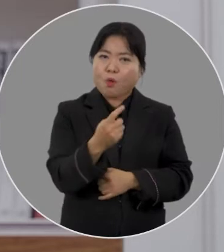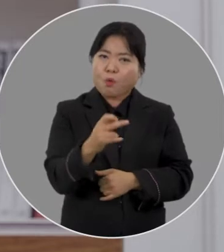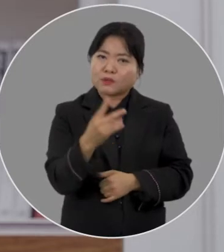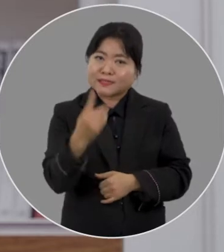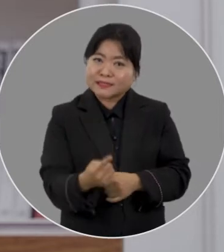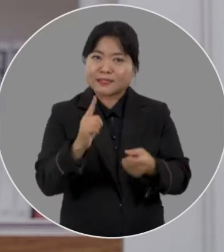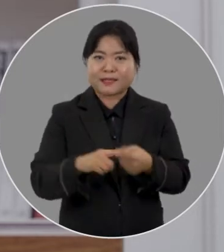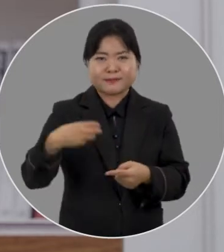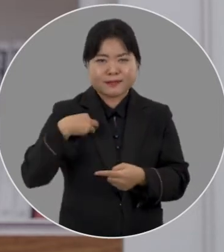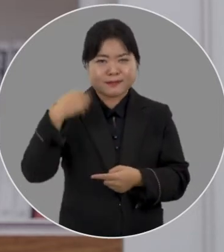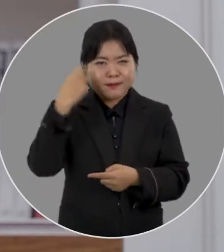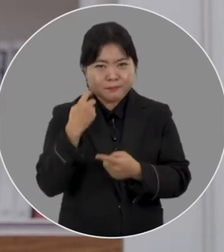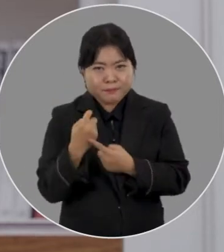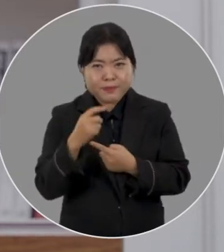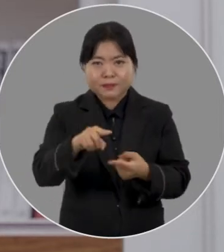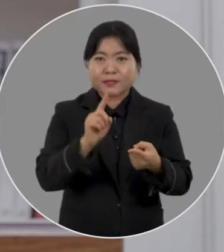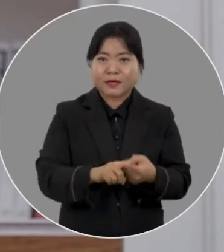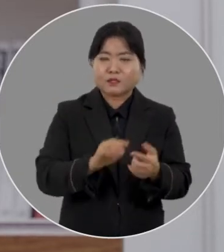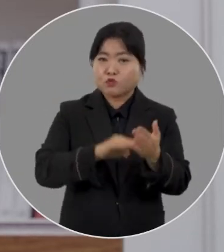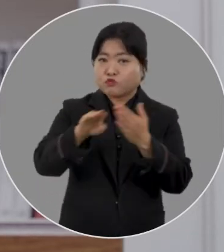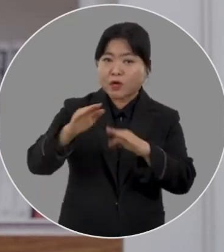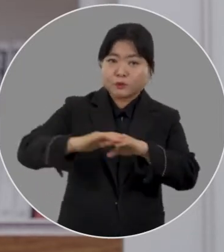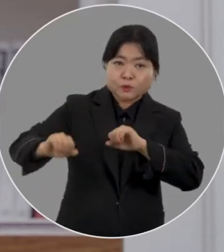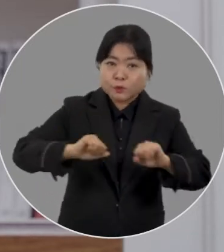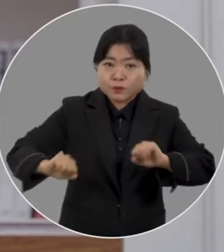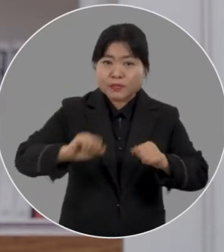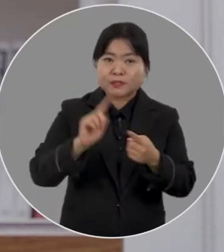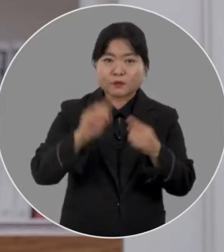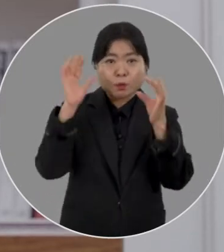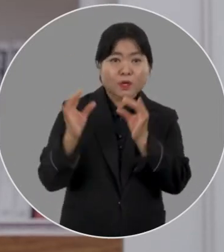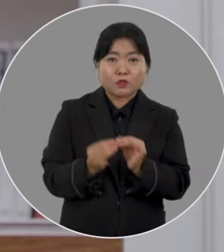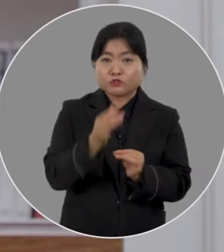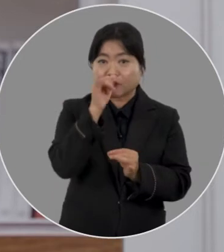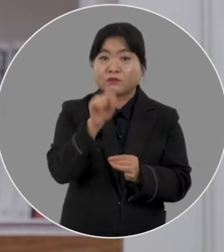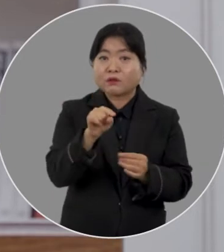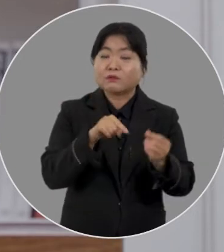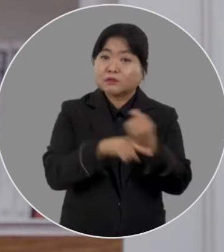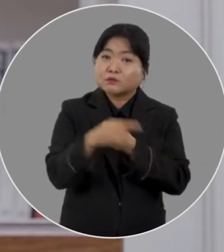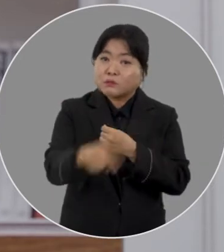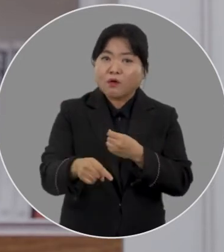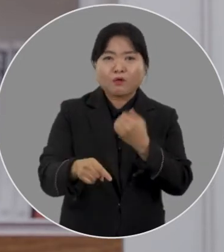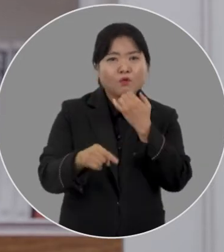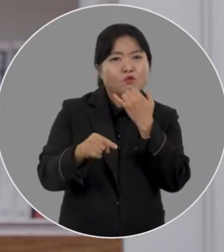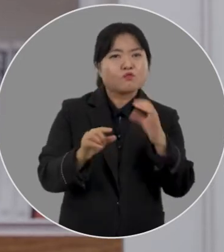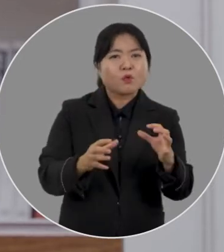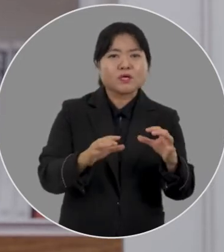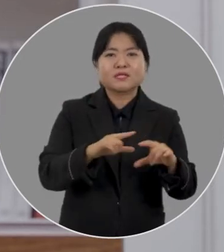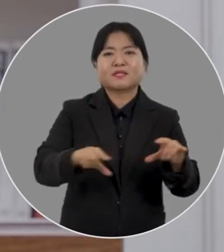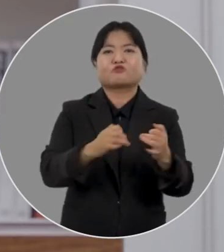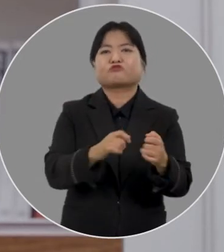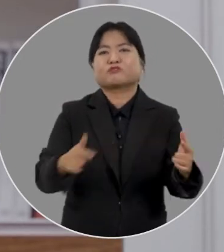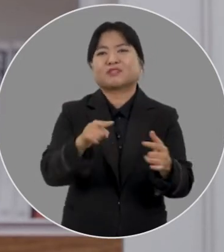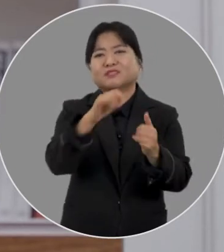대한 책임감과 또 그것에 대한 그 이후의 조치들에 그 동의를 할 수 있었던 것은 독일 대중들 역시